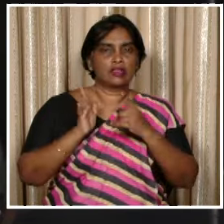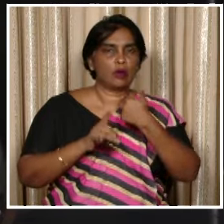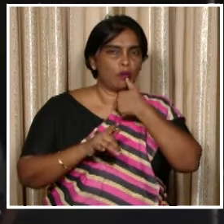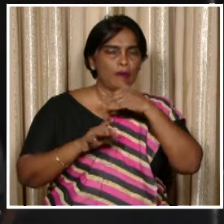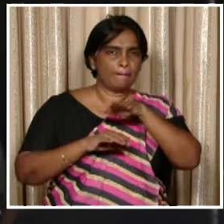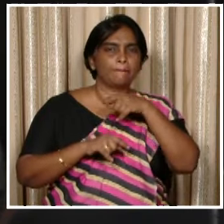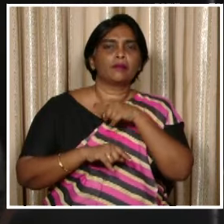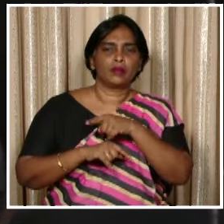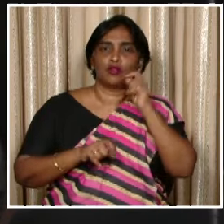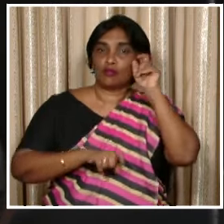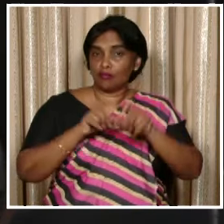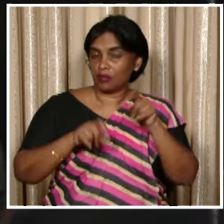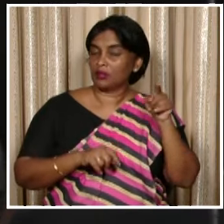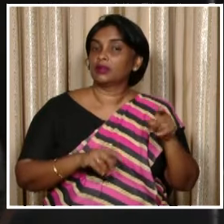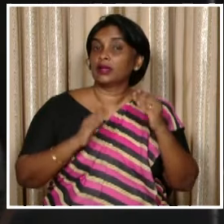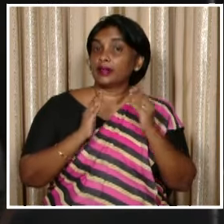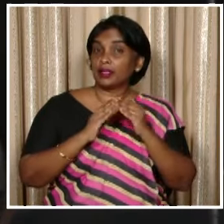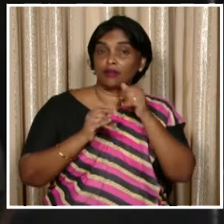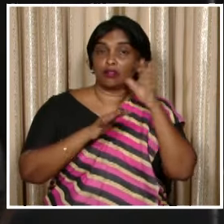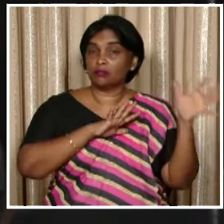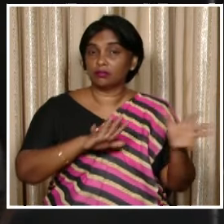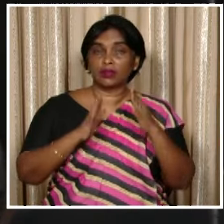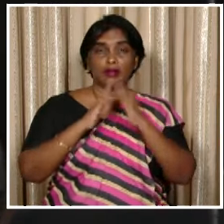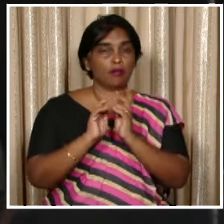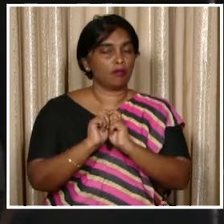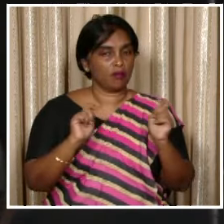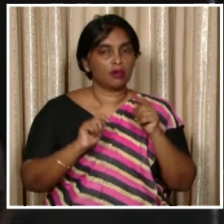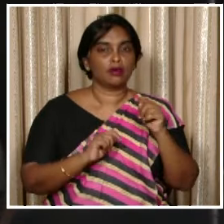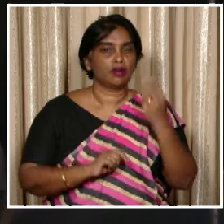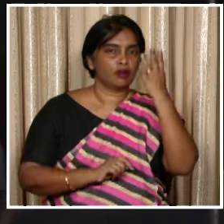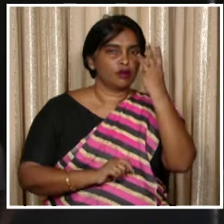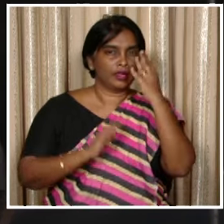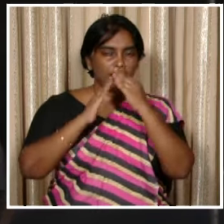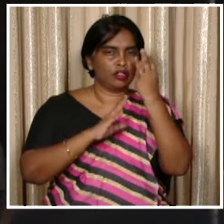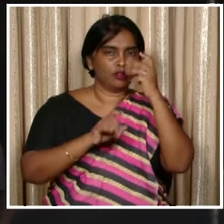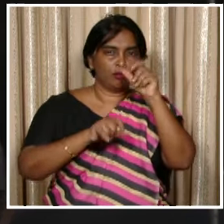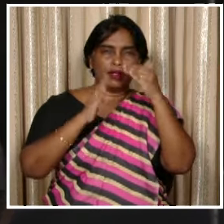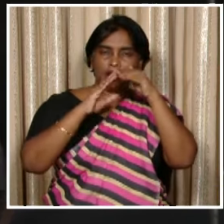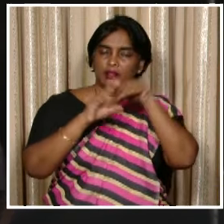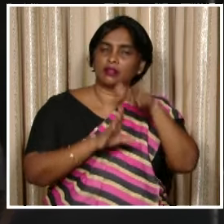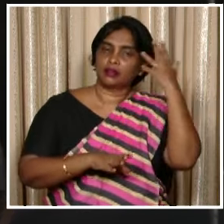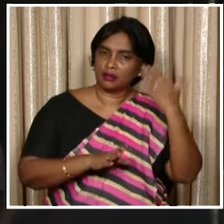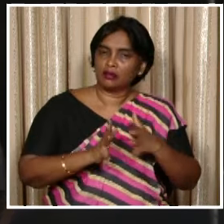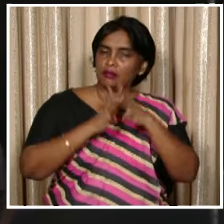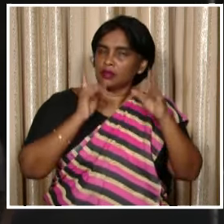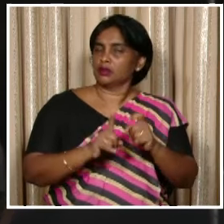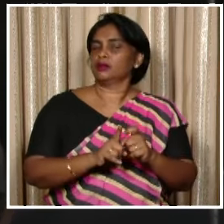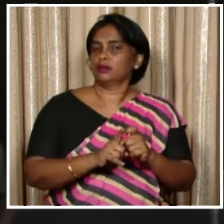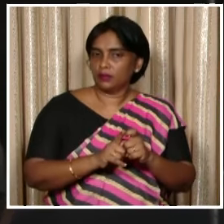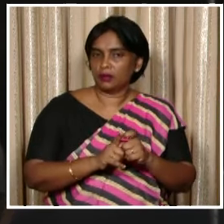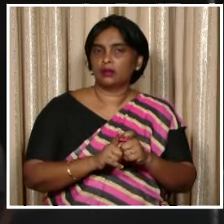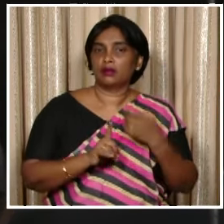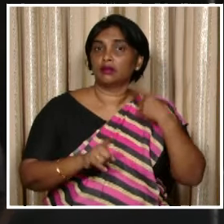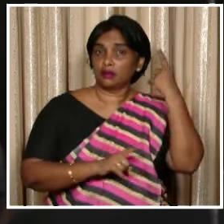පිටියේ ප්‍රදේශයේ පුද්ගලයන්ට ගෙවල් ගහගෙන ගියා, ගැලවිලා ගියා. 3 දෙනෙක් එකගෙක නැති වුණා. හරි, එච්චර දරුණු ලෙස අපි